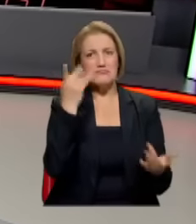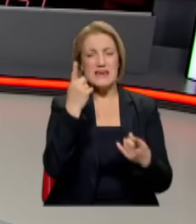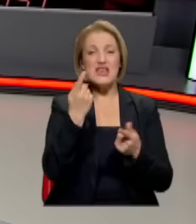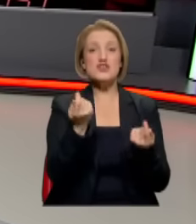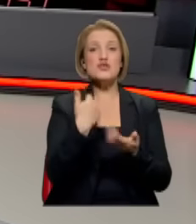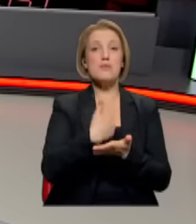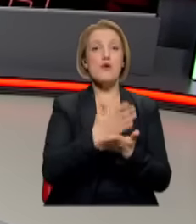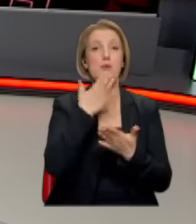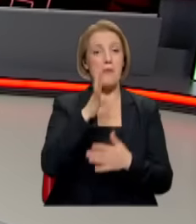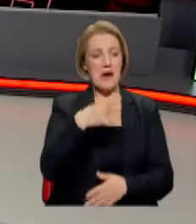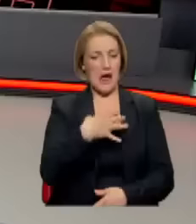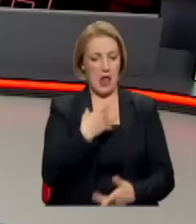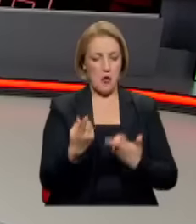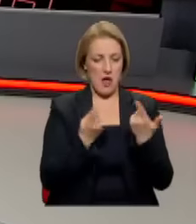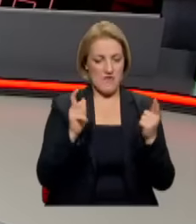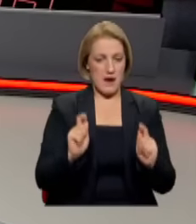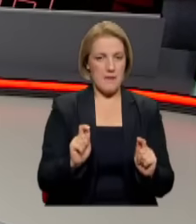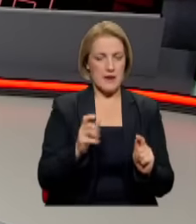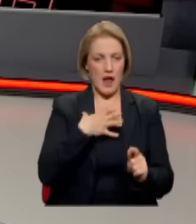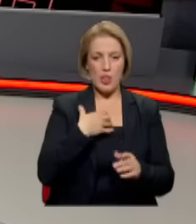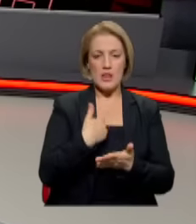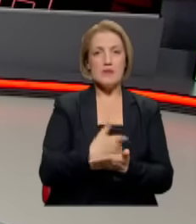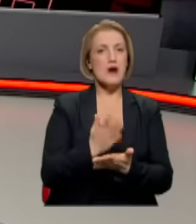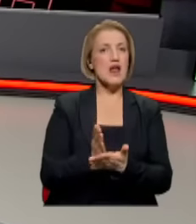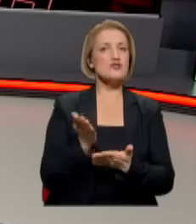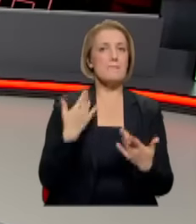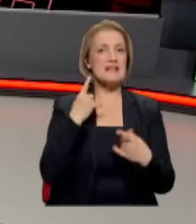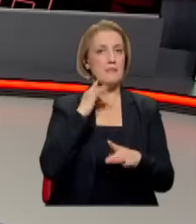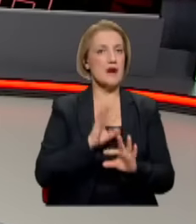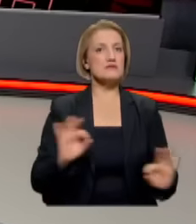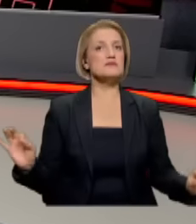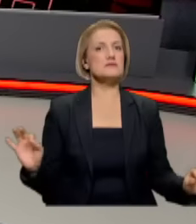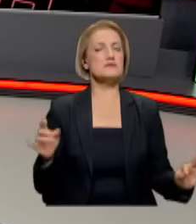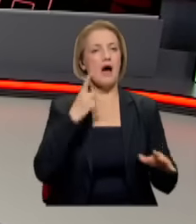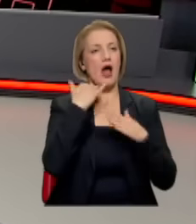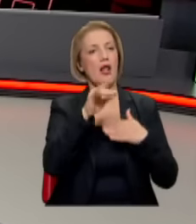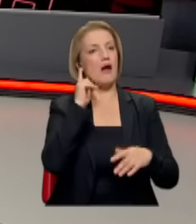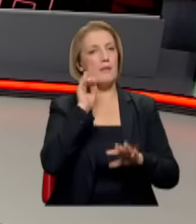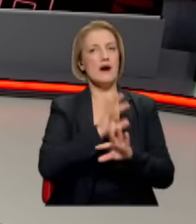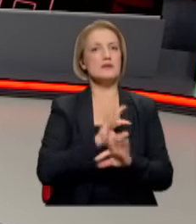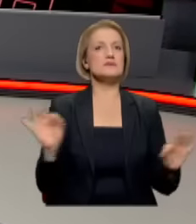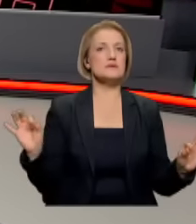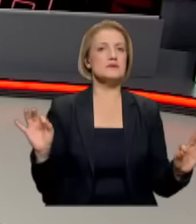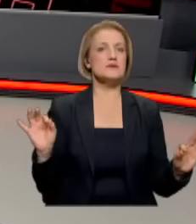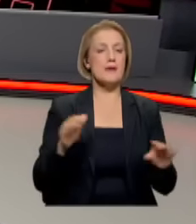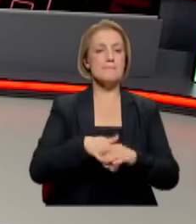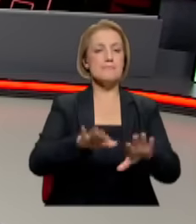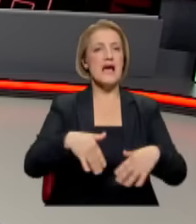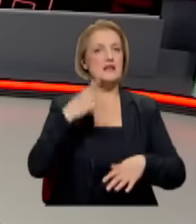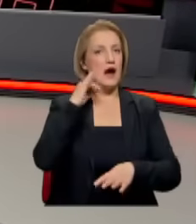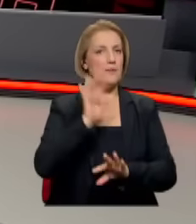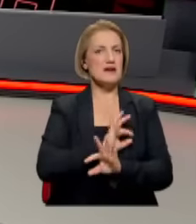bölümü yok mu herkes kendi görevini kendi aralarında nasıl pay ettilerse bizden habersiz halktan habersiz meclisten